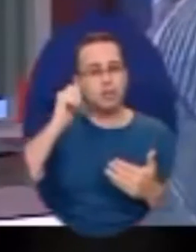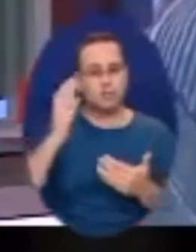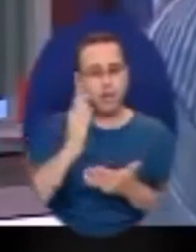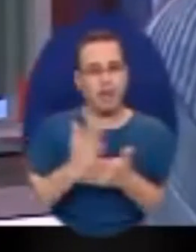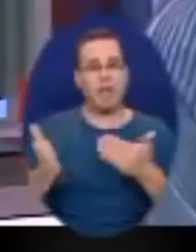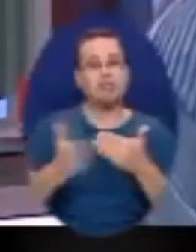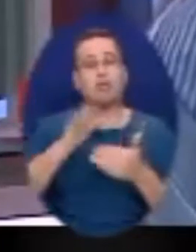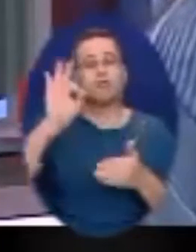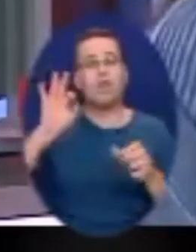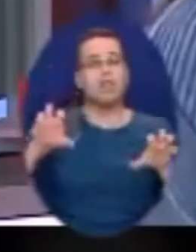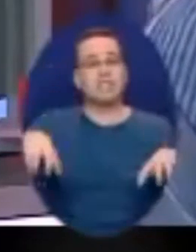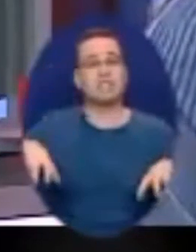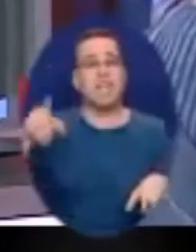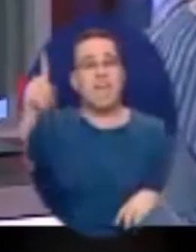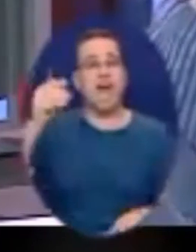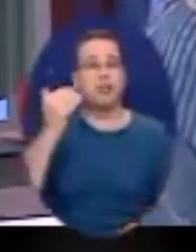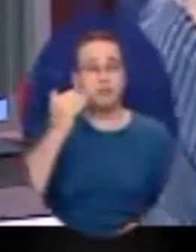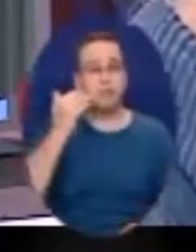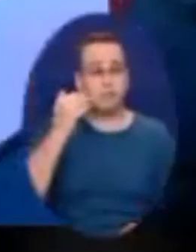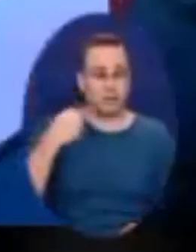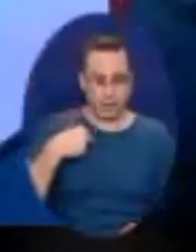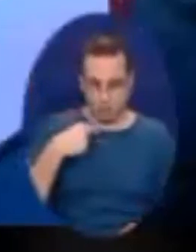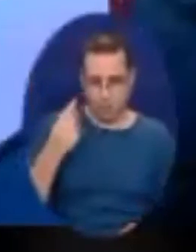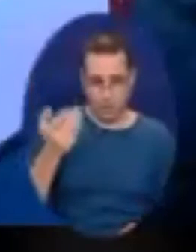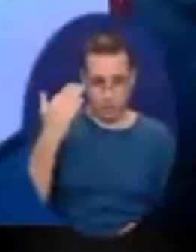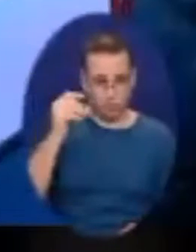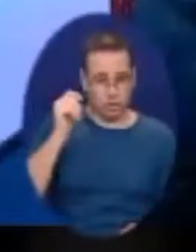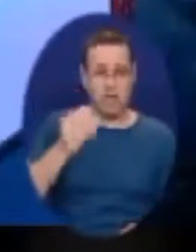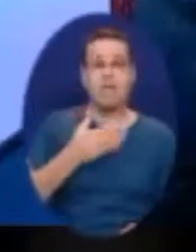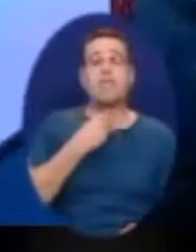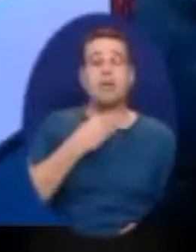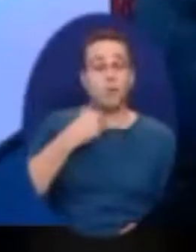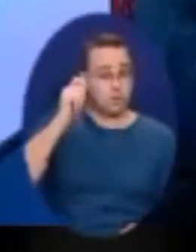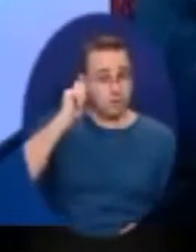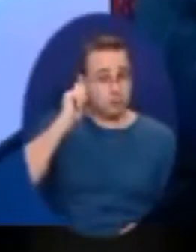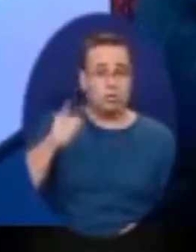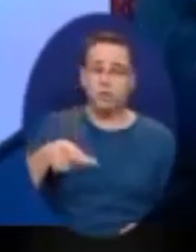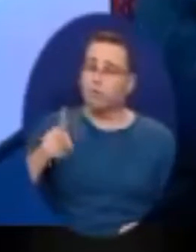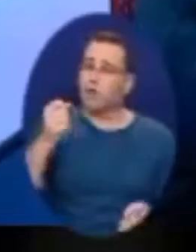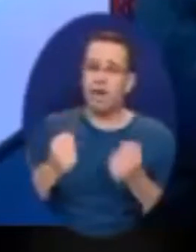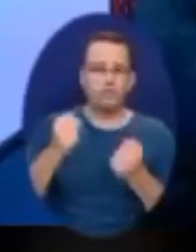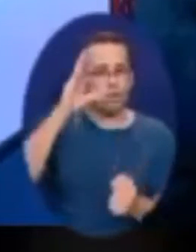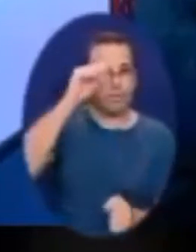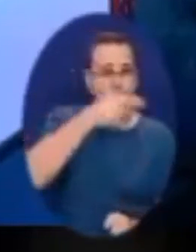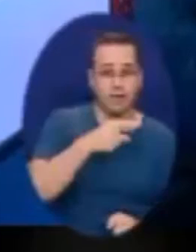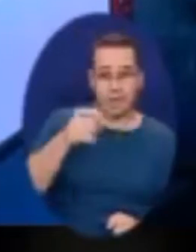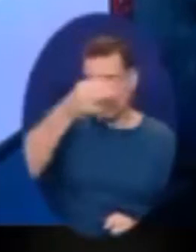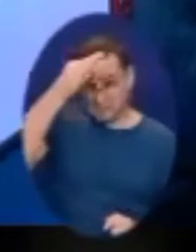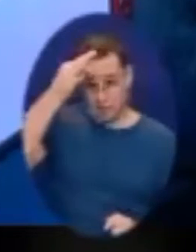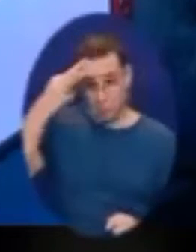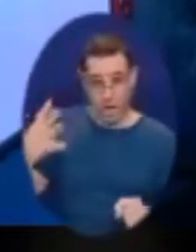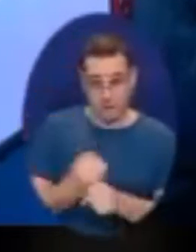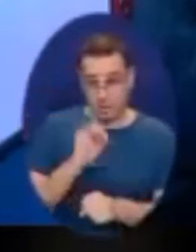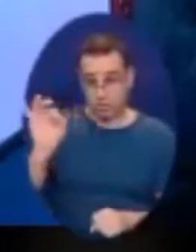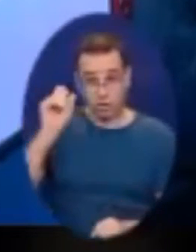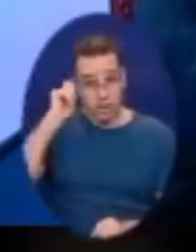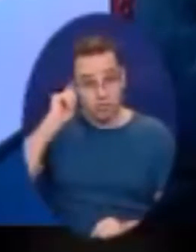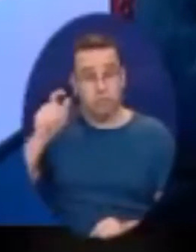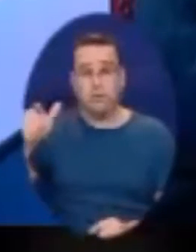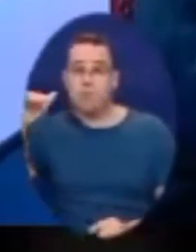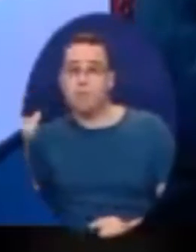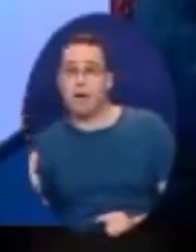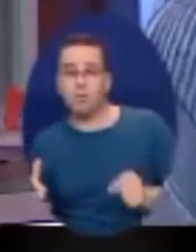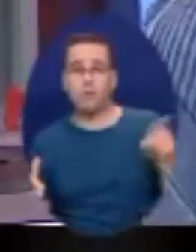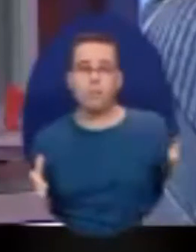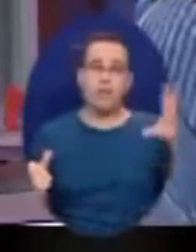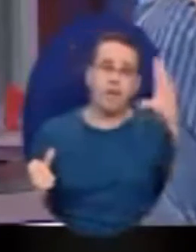גם מכירים שהתמכרות נשית, והתחלנו לדבר על זה קודם, היא הרבה יותר קשה. סיכויי הצלחה בטיפול אצל נשים פחותים מאשר